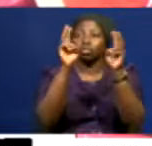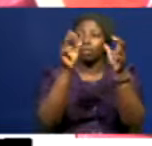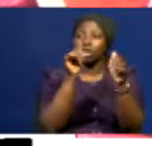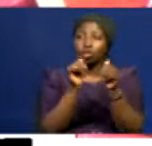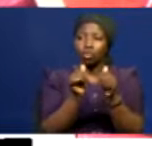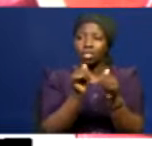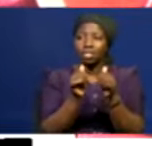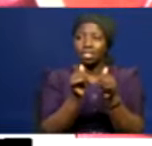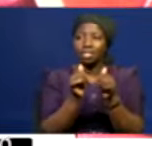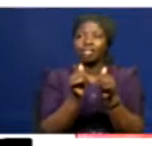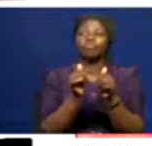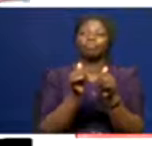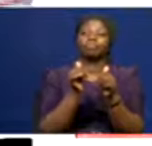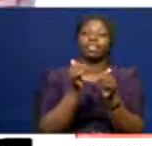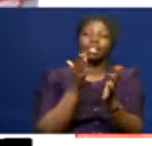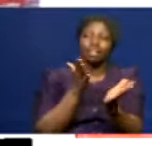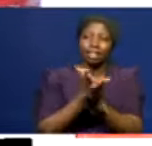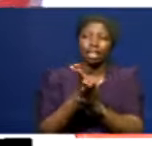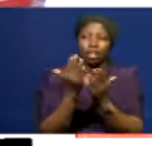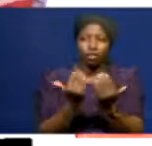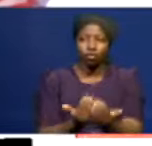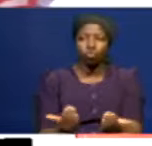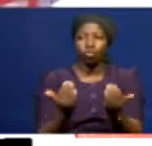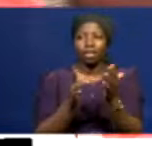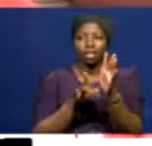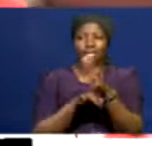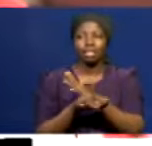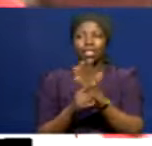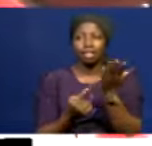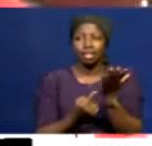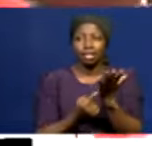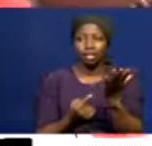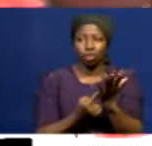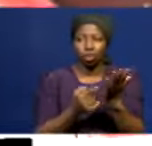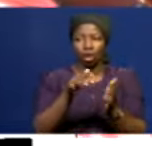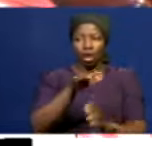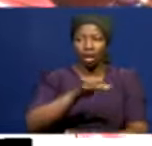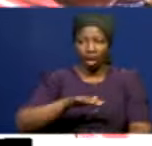kidijitali. Beatrice Gatonyangetich, Dira ya Magwiji.